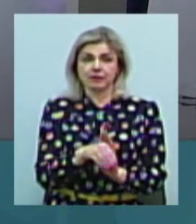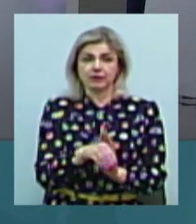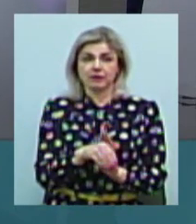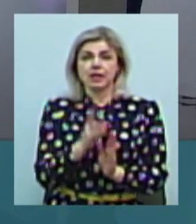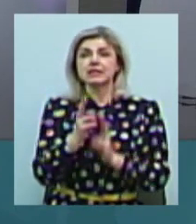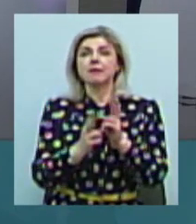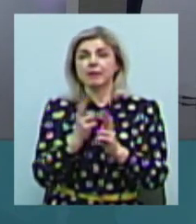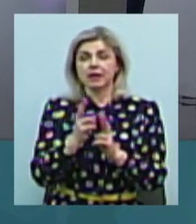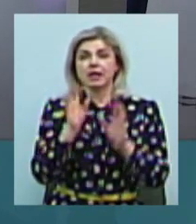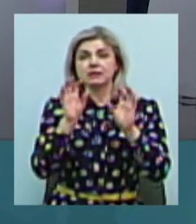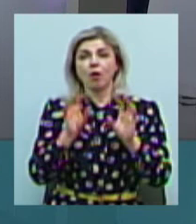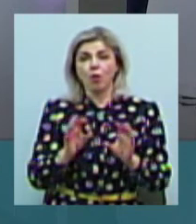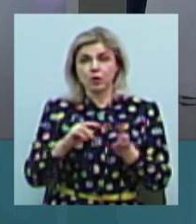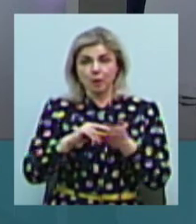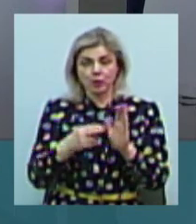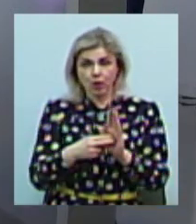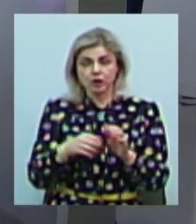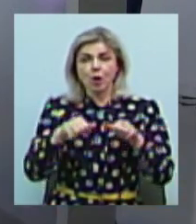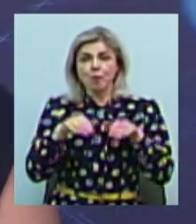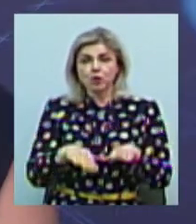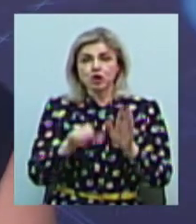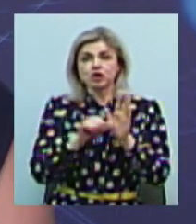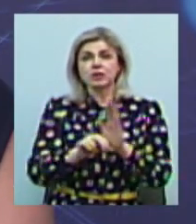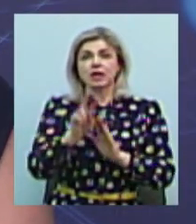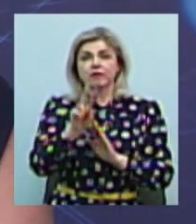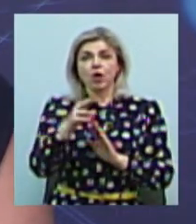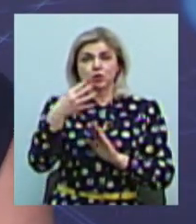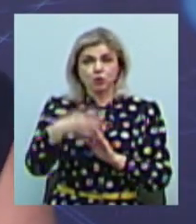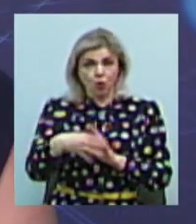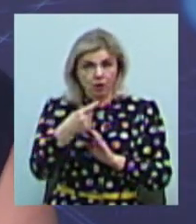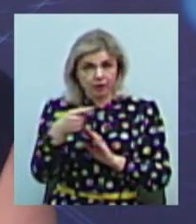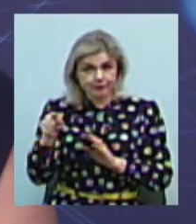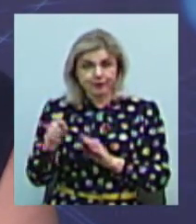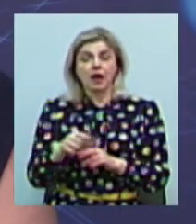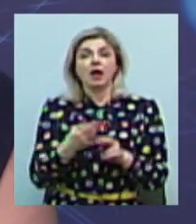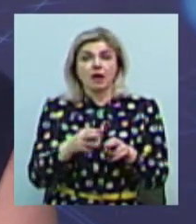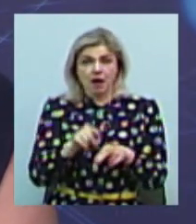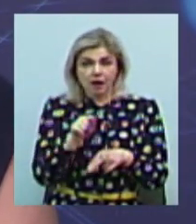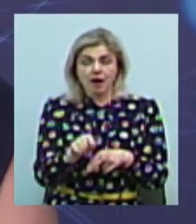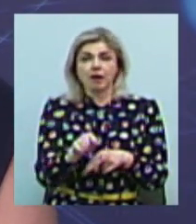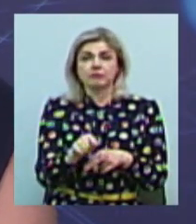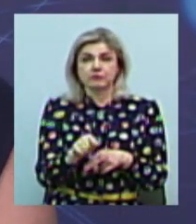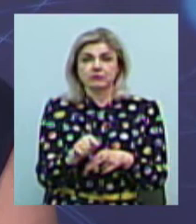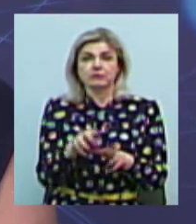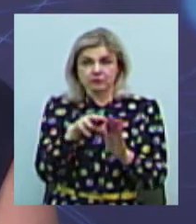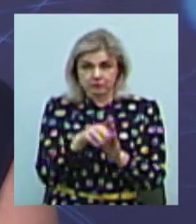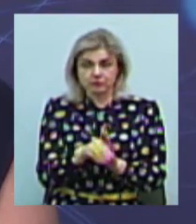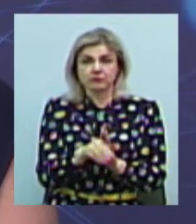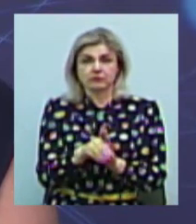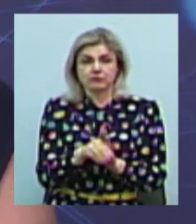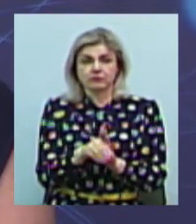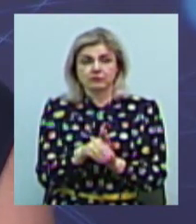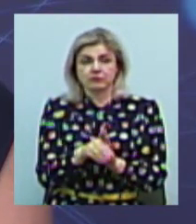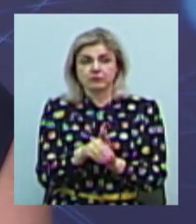змін в законопроект, постанова 6240, яка якраз передбачає